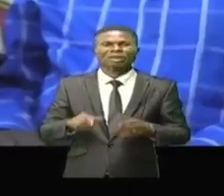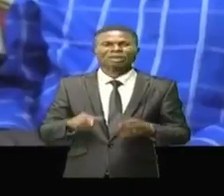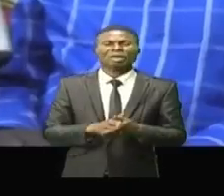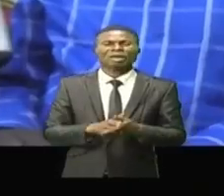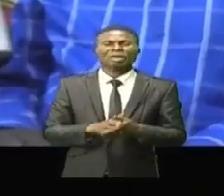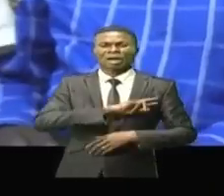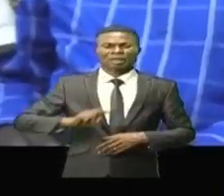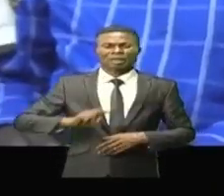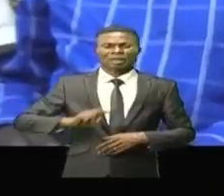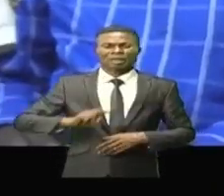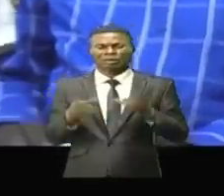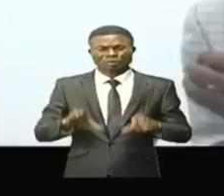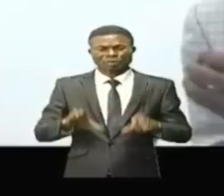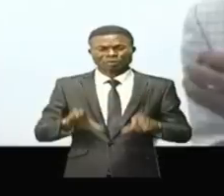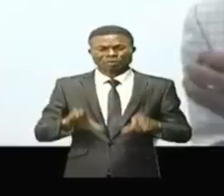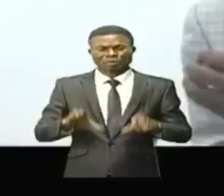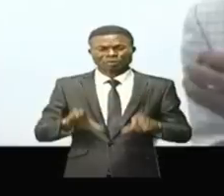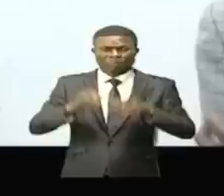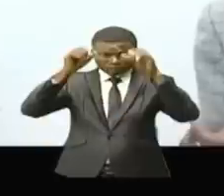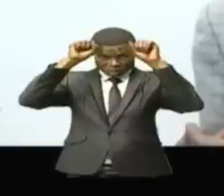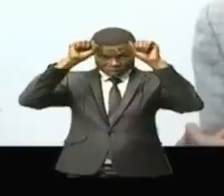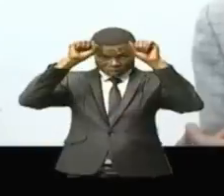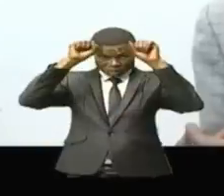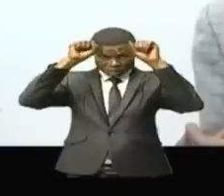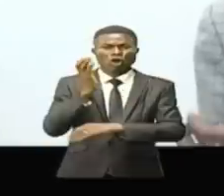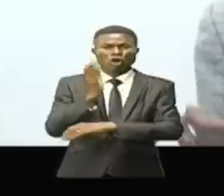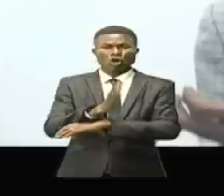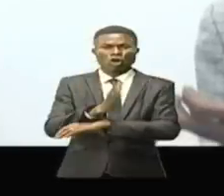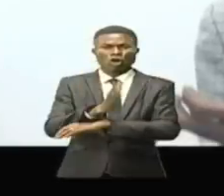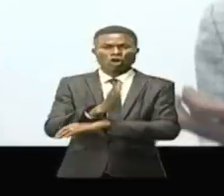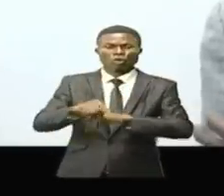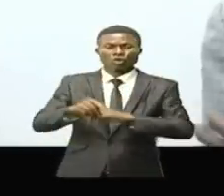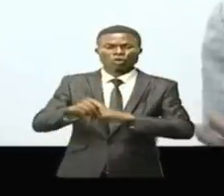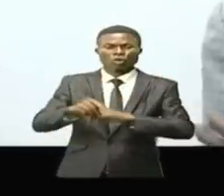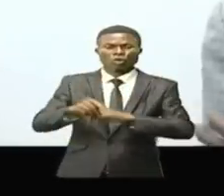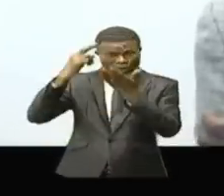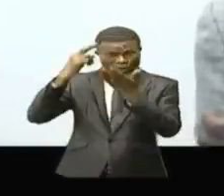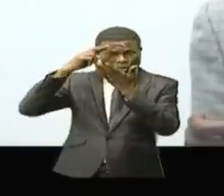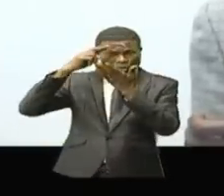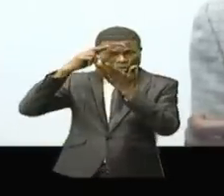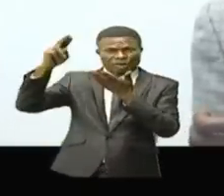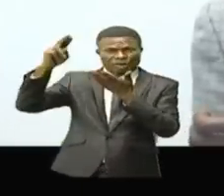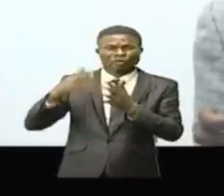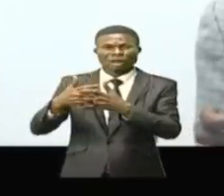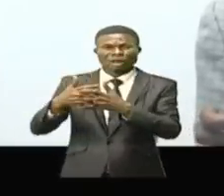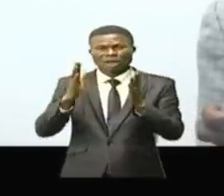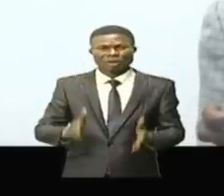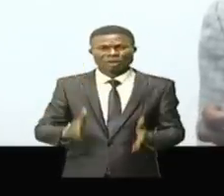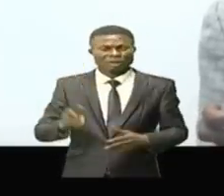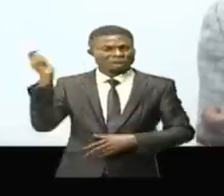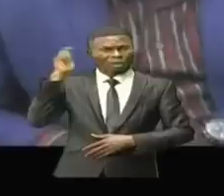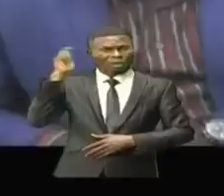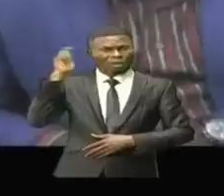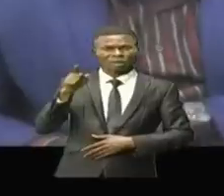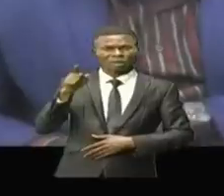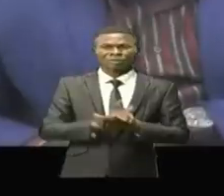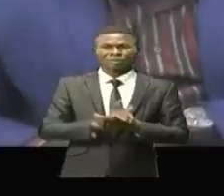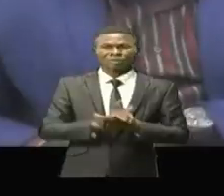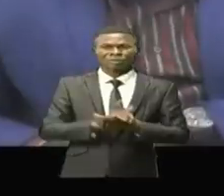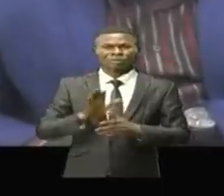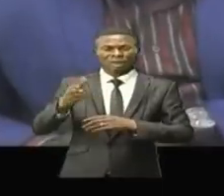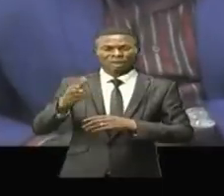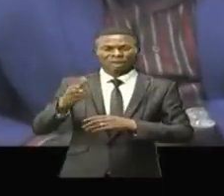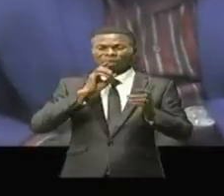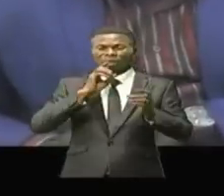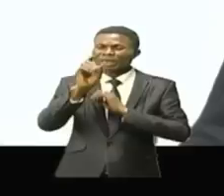partenariat, a dit le président du conseil d'administration de WIMI, le professeur Bruno Mukendi. Après les allocutions